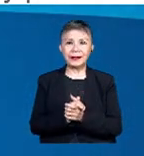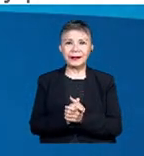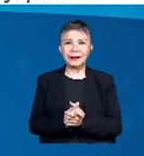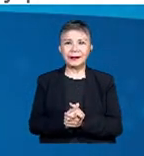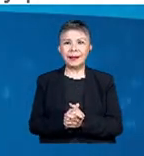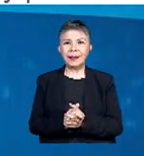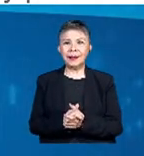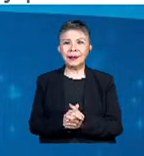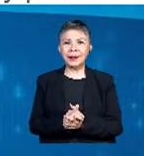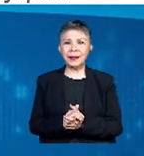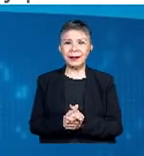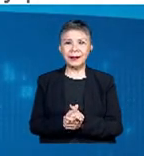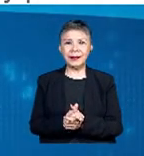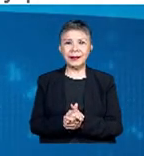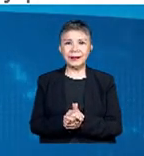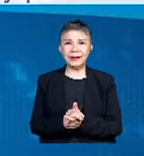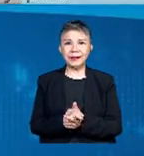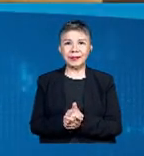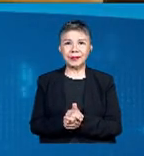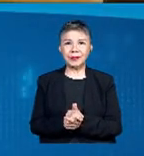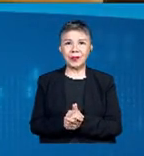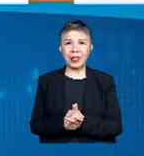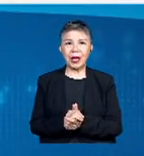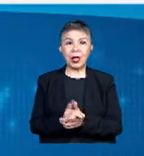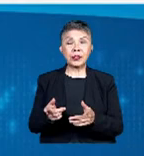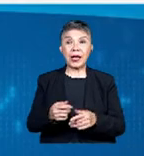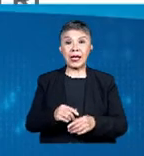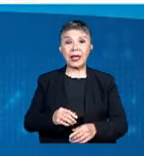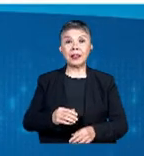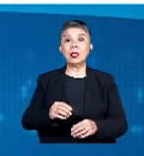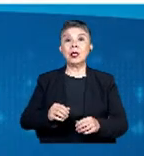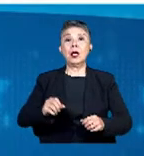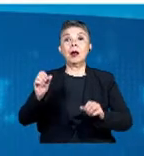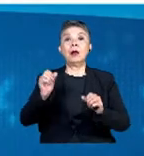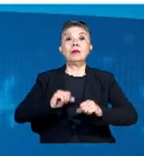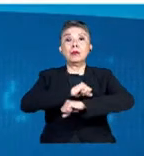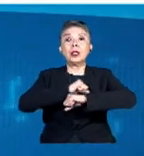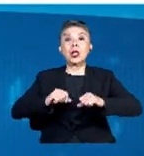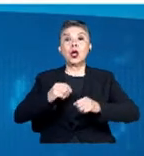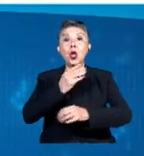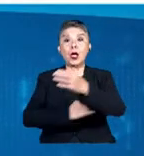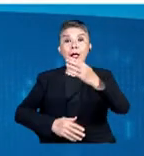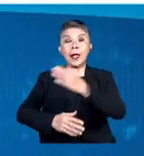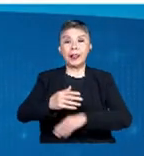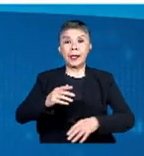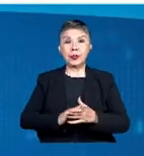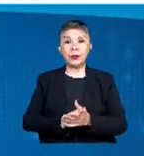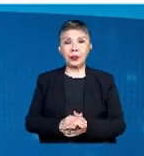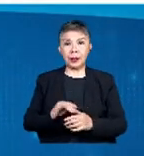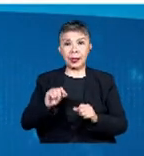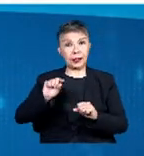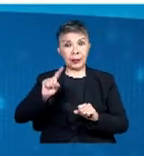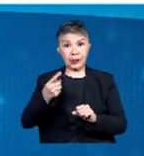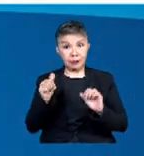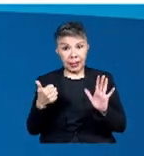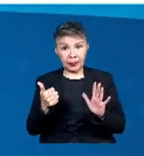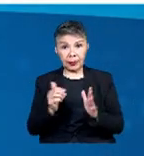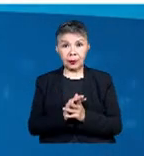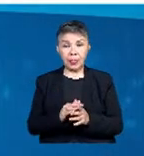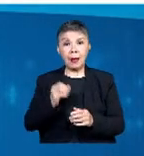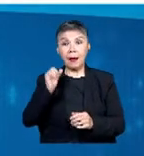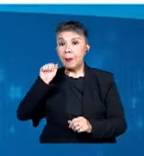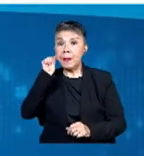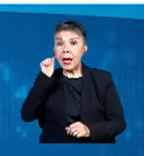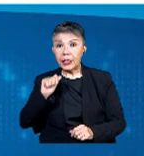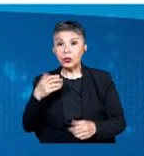berikan kesempatan. Kalau melihat Peparnas ke-16 ini, Mbak Angki sudah pernah melihat venue atau